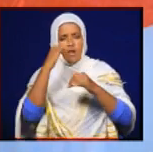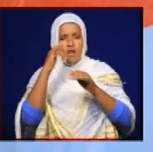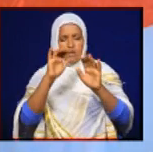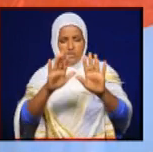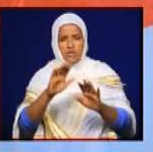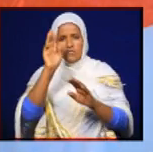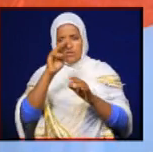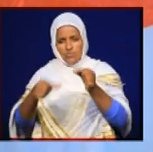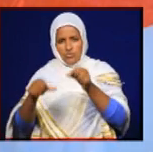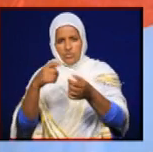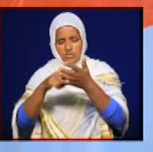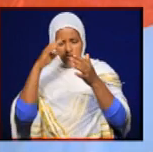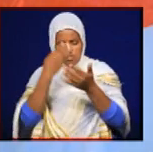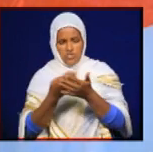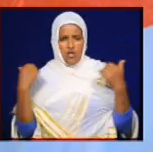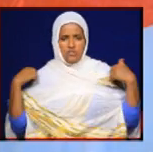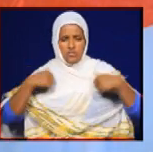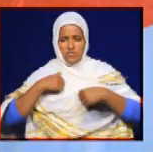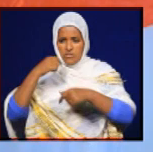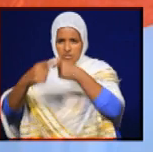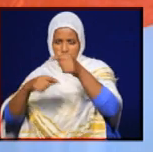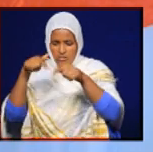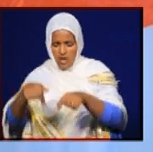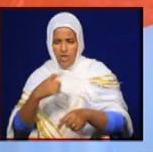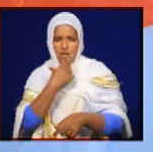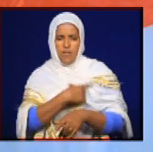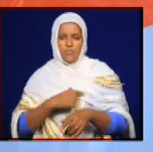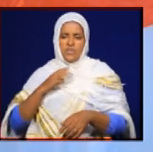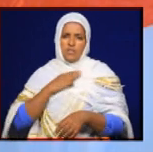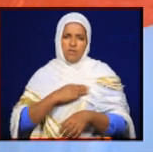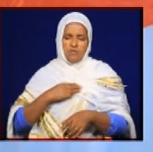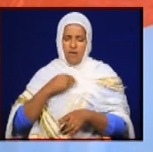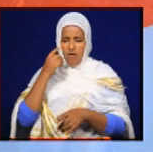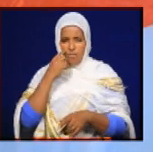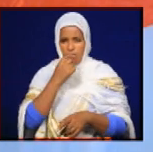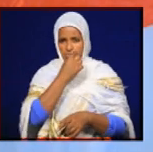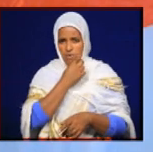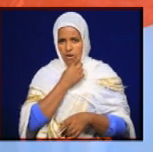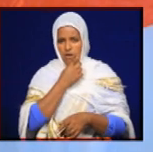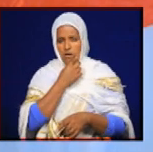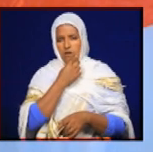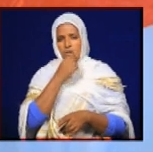ያደረ ሀገርሽ አስራት ይወንሽላት ልጃዝለሽ ስትሄጂ ዛሬስ ልቤ ሳሳ